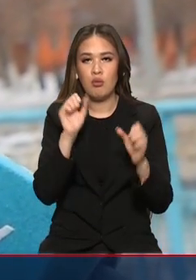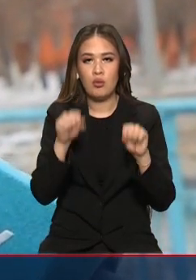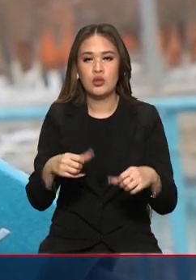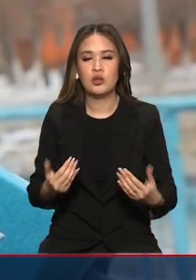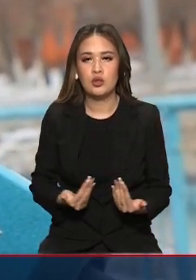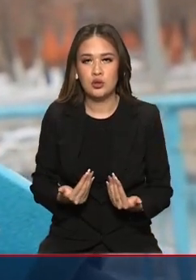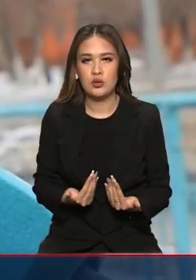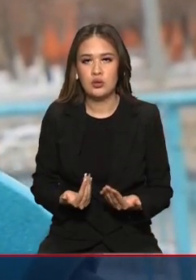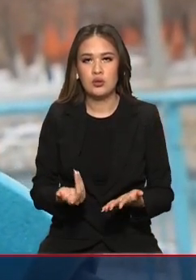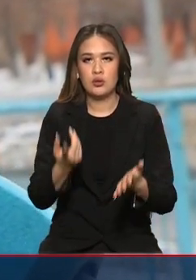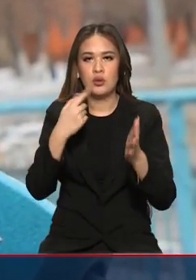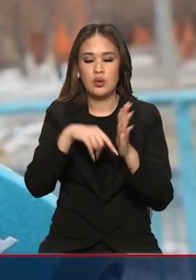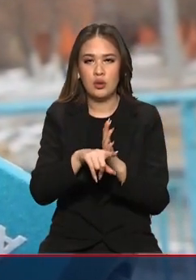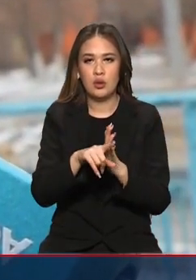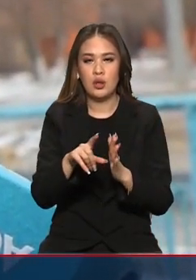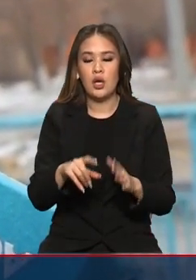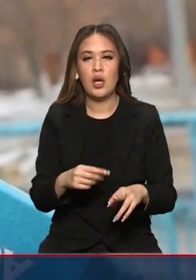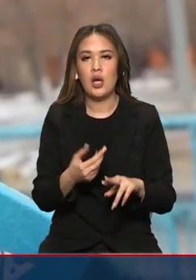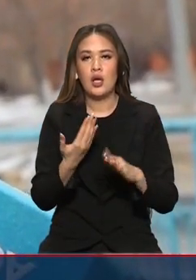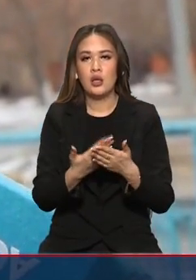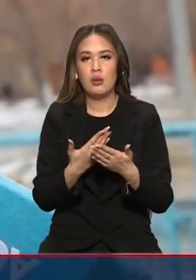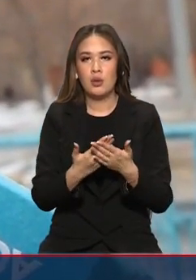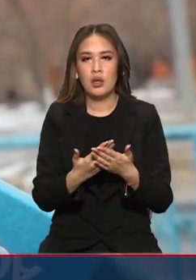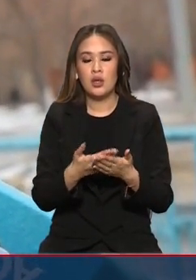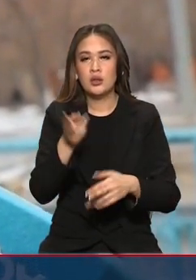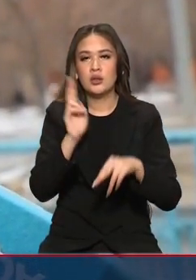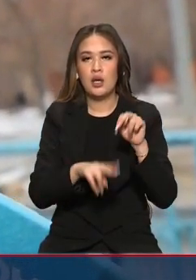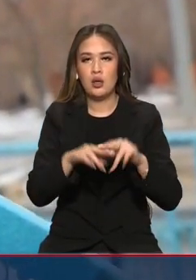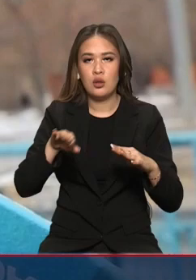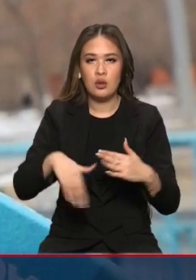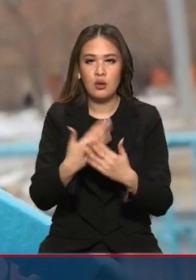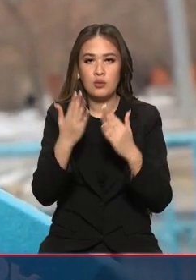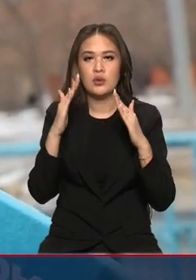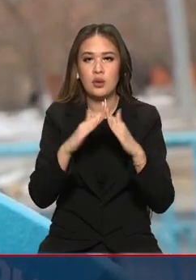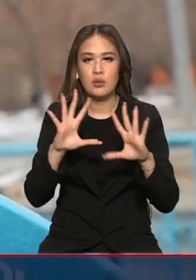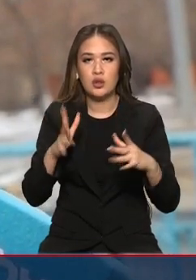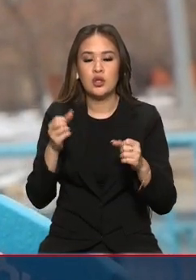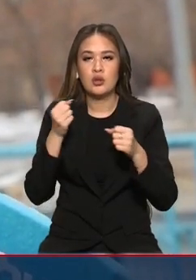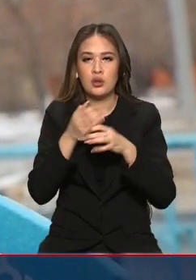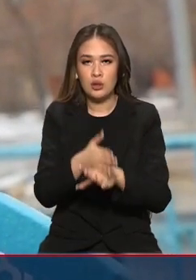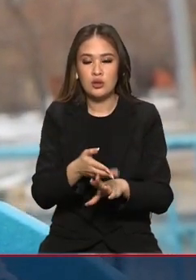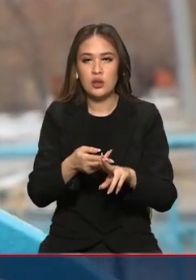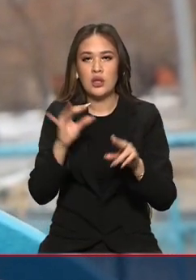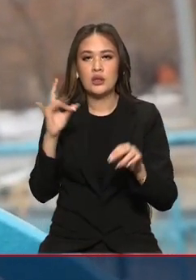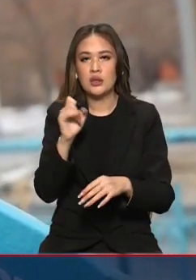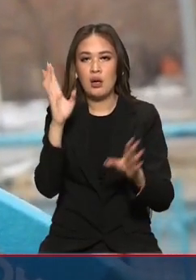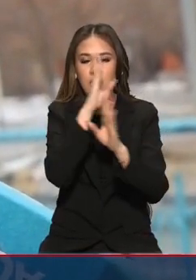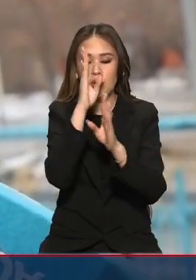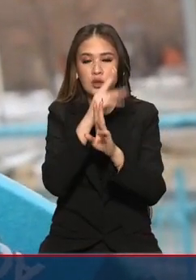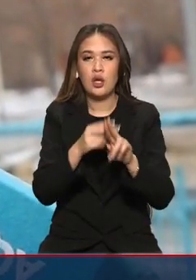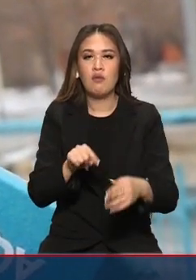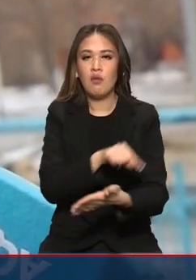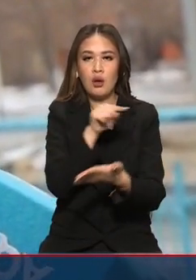если он будет ремонтоспособен, так скажем, да, или строительство нового дома, если он разрушен стихией. То есть все эти вопросы